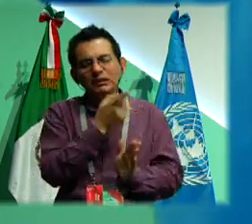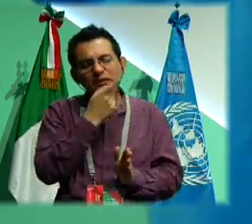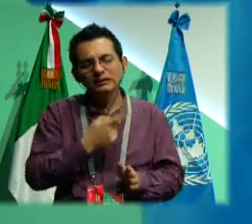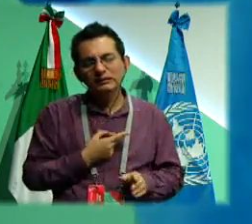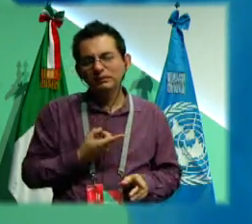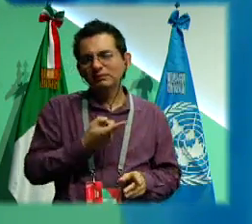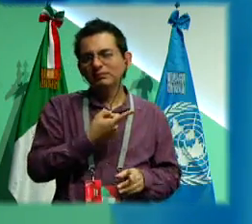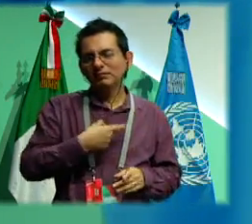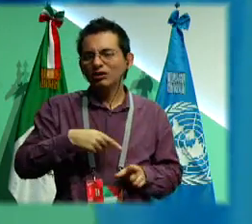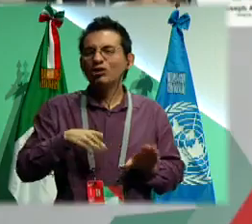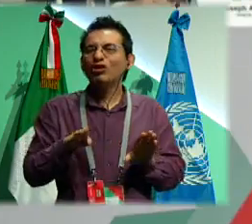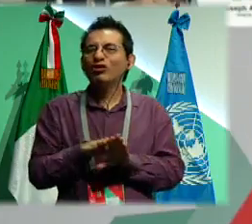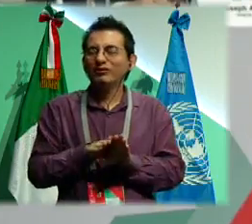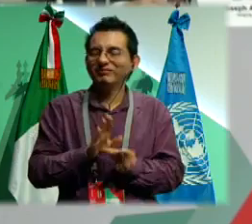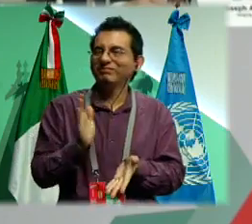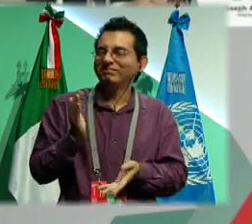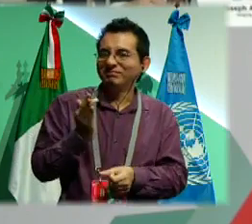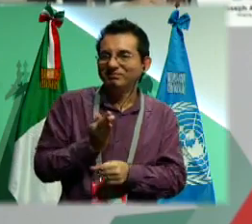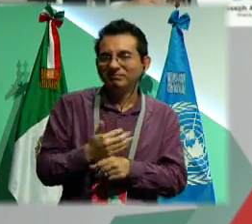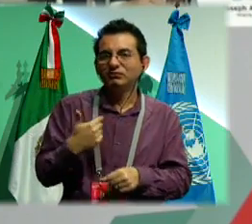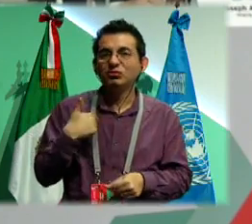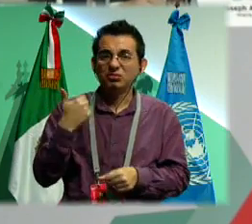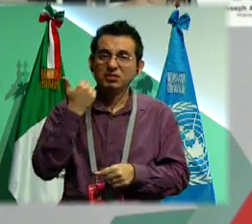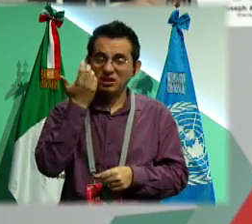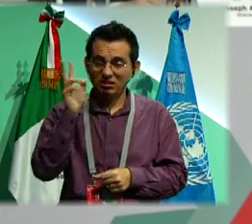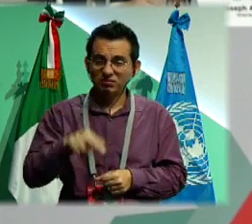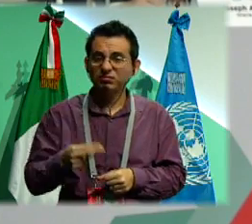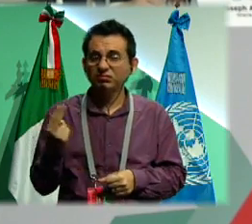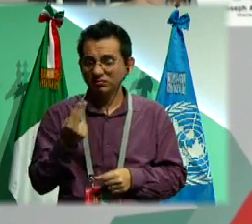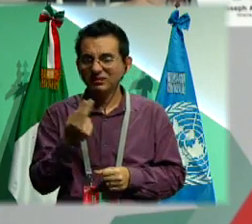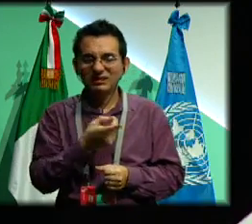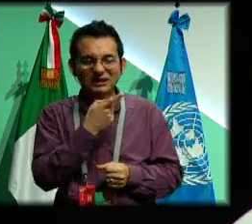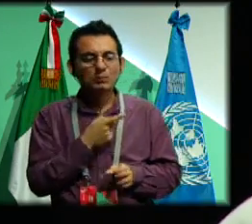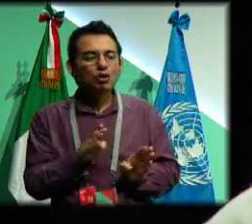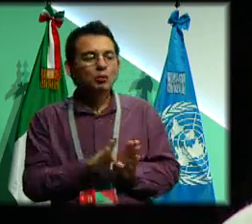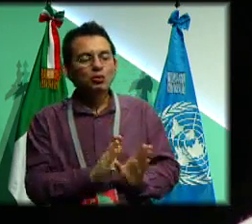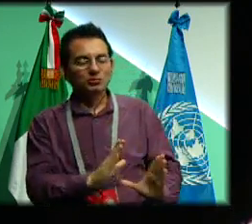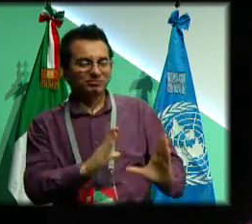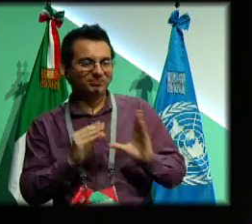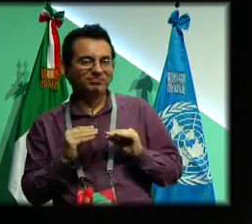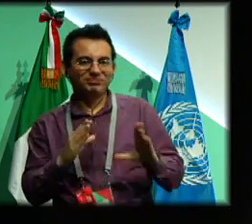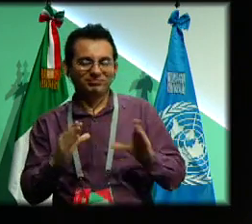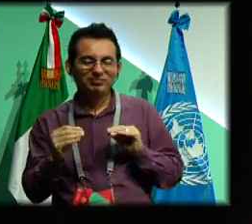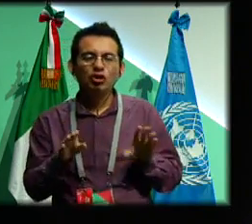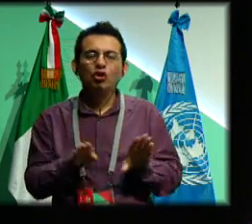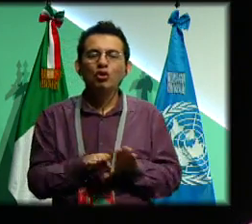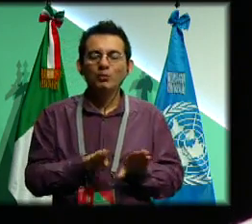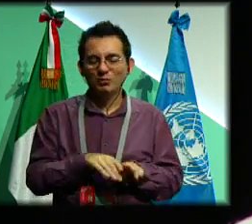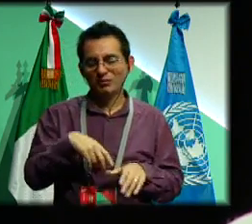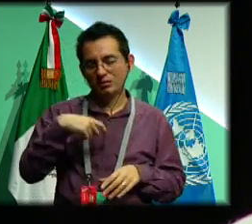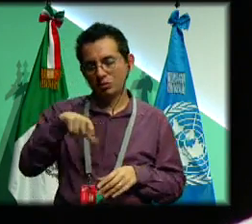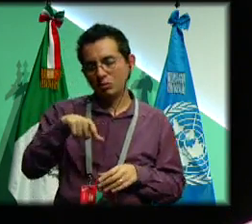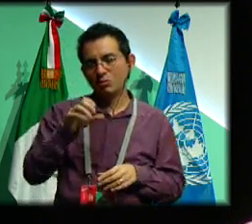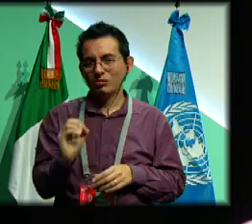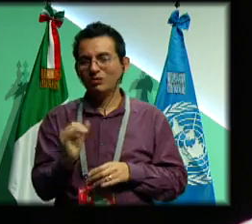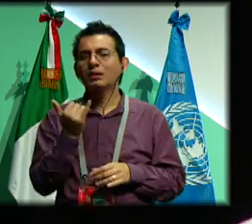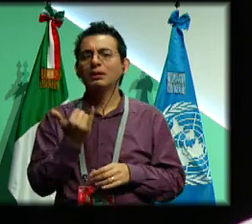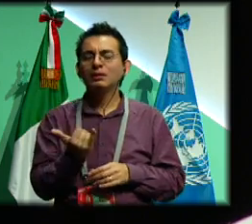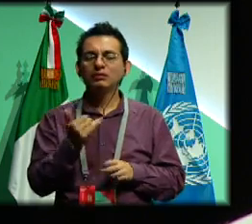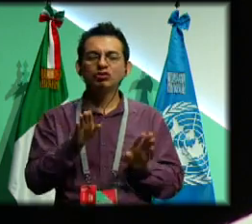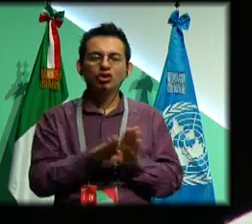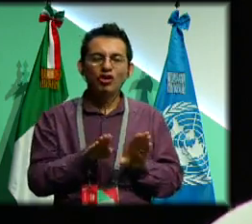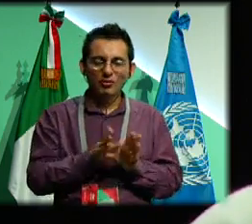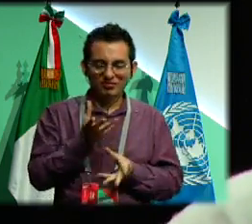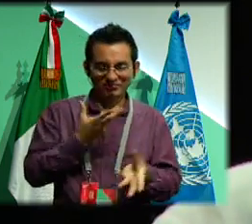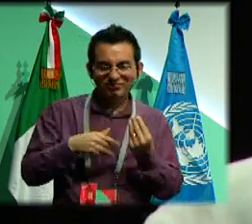En réalité, pouvez-vous nous faire comprendre le statu quo et comment ça fonctionne et pourquoi nous en sommes